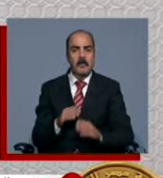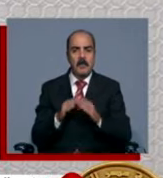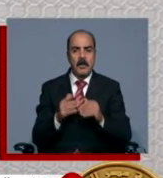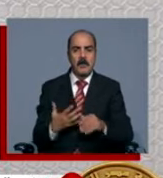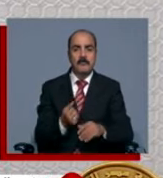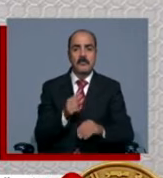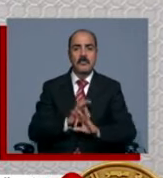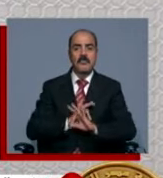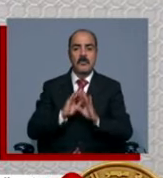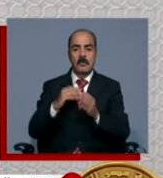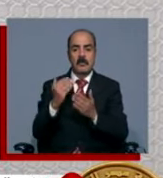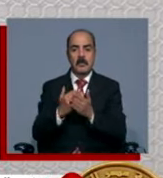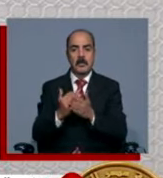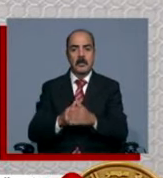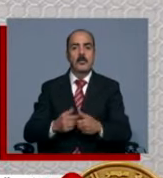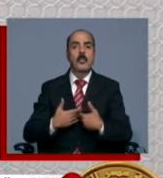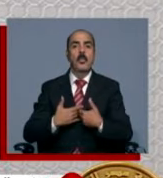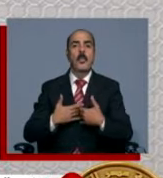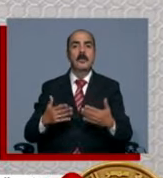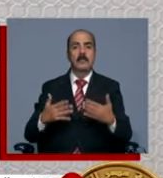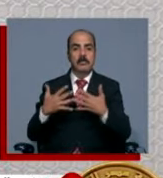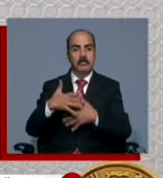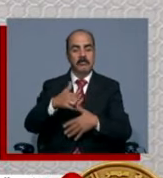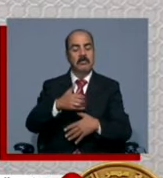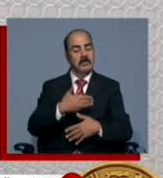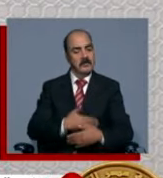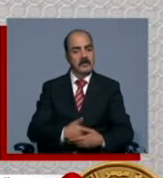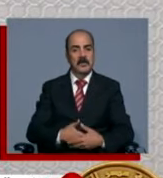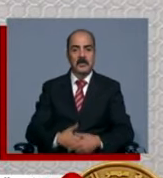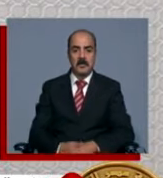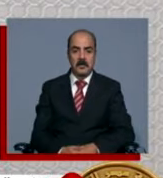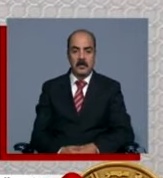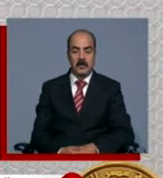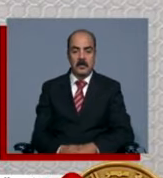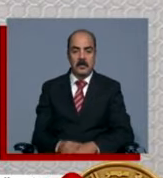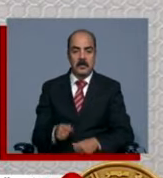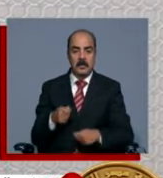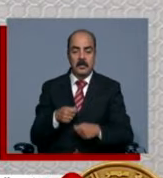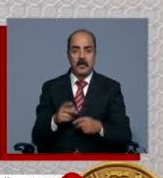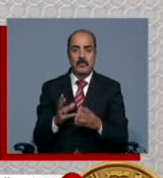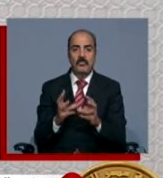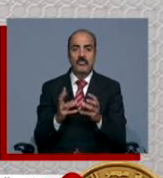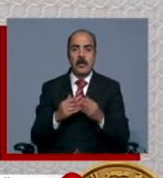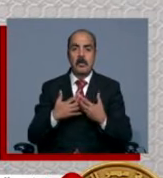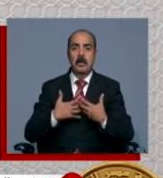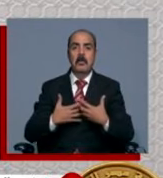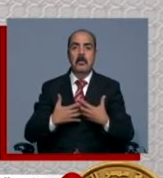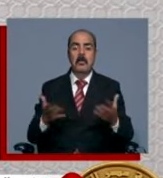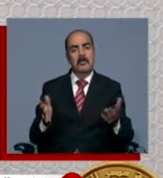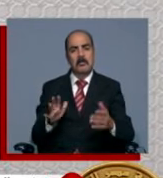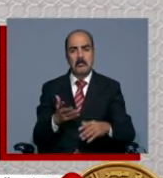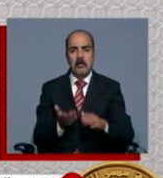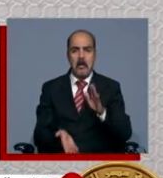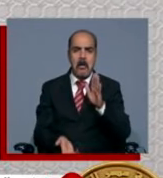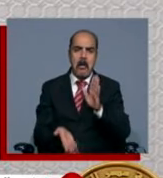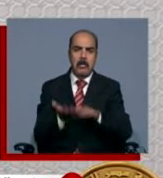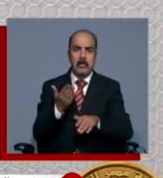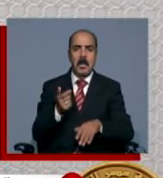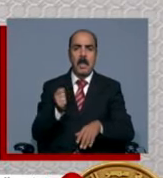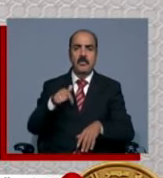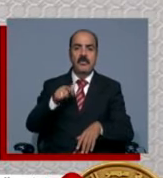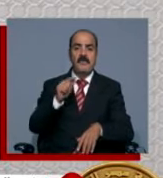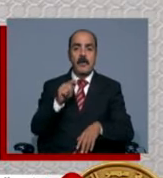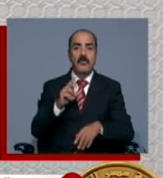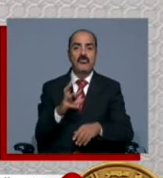فرص اقتصادية واستثمارية وكثافة شبابية تصل إلى حوالي